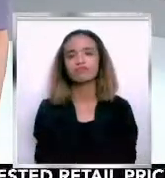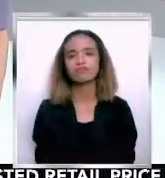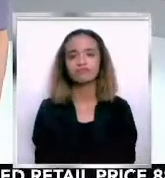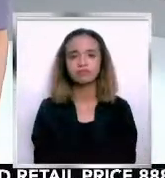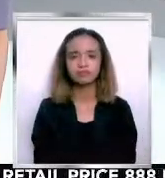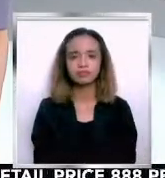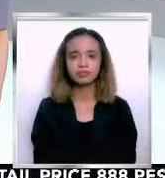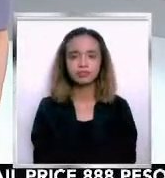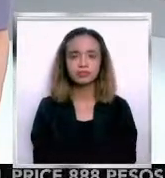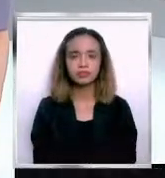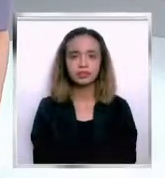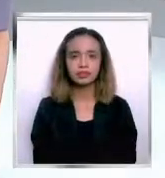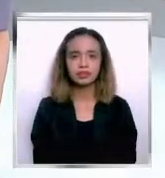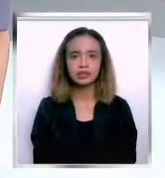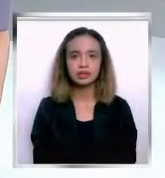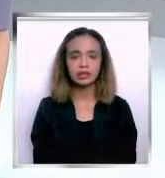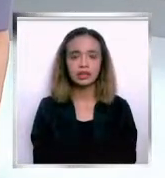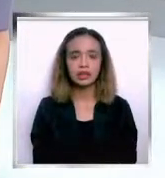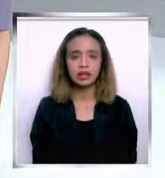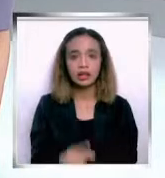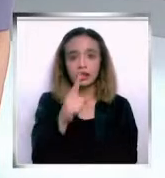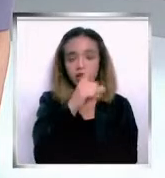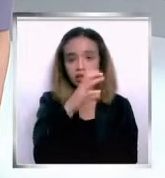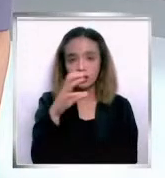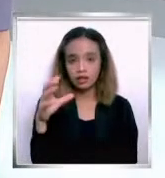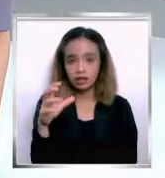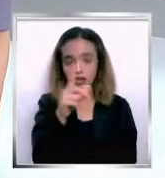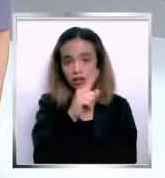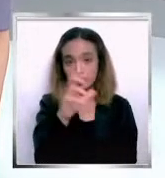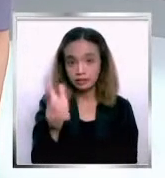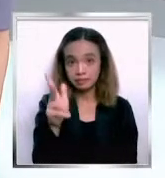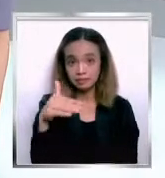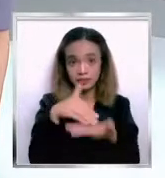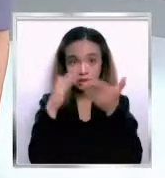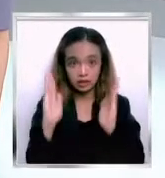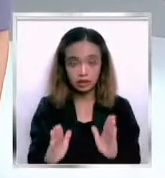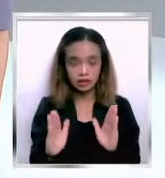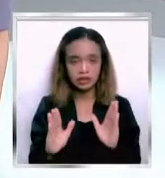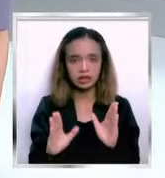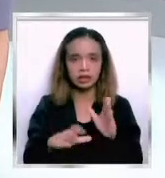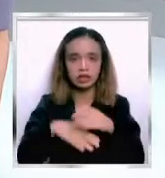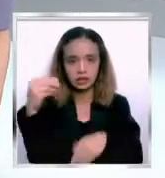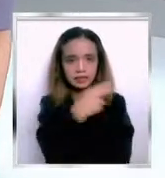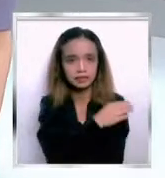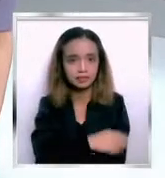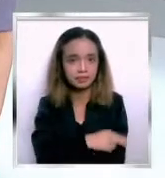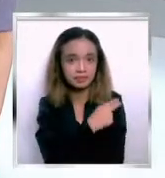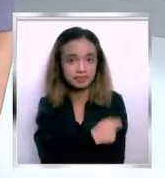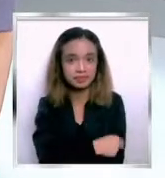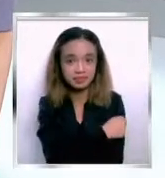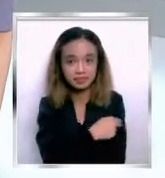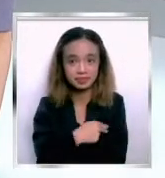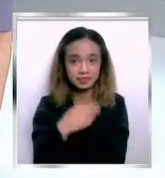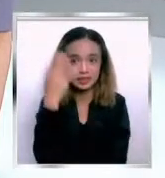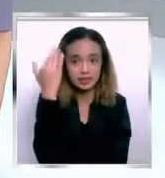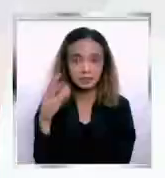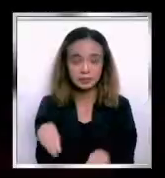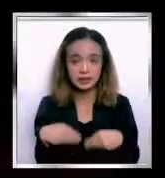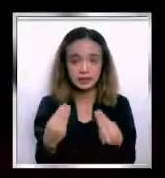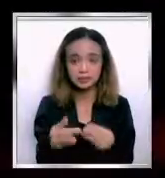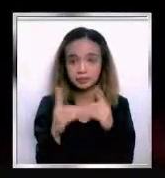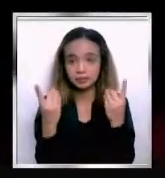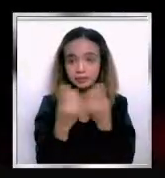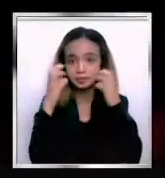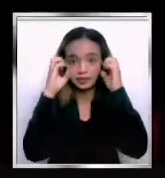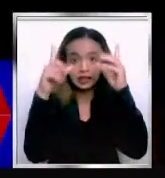Nakalabas na ng ospital ang 103 estudyante na nagkasakit dahil umano sa nirasyong gatas ng Department of Education. Ayon sa DepEd